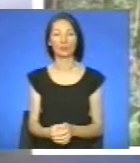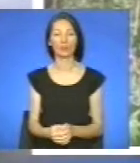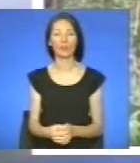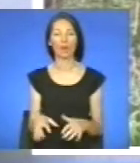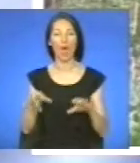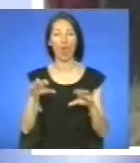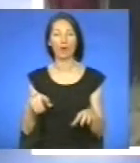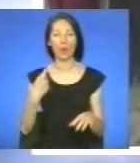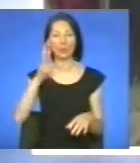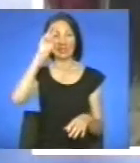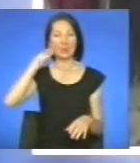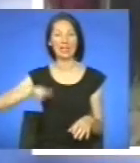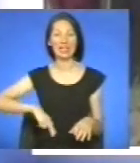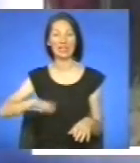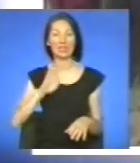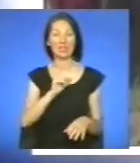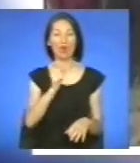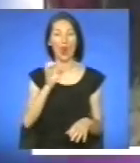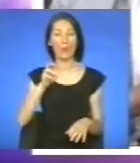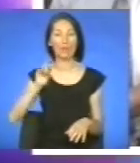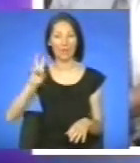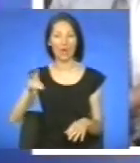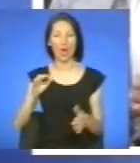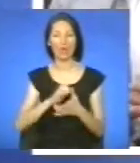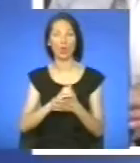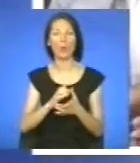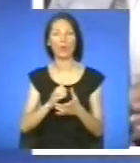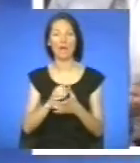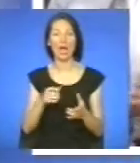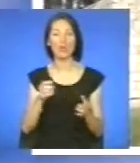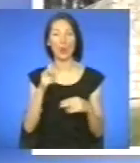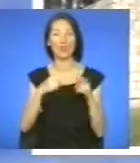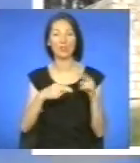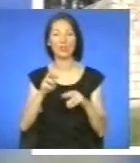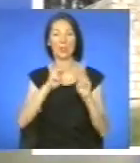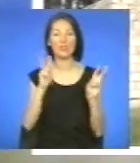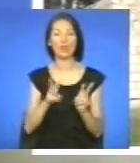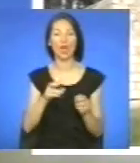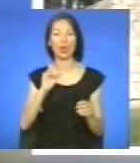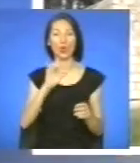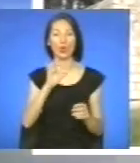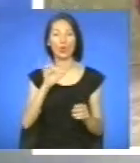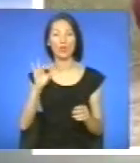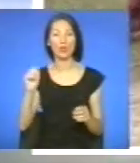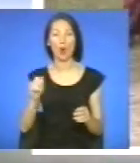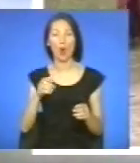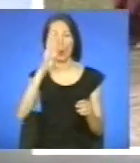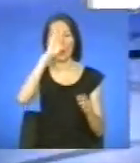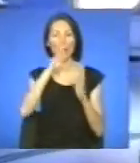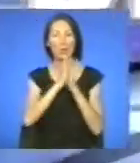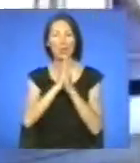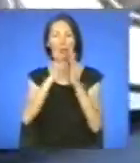Голова облдержадміністрації Валентин Хоптян ознайомився з будівництвом Свято-Юріївського монастирського комплексу у Кременецькому